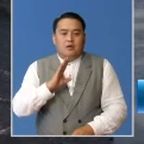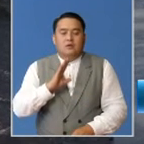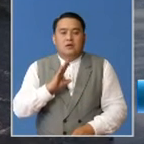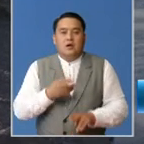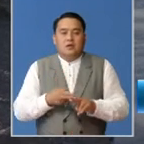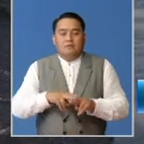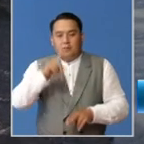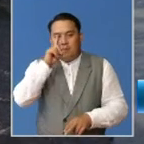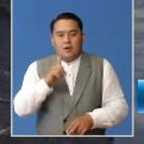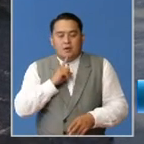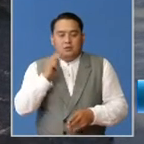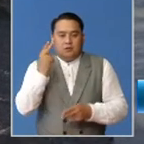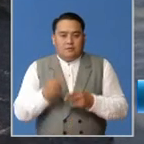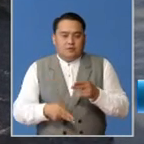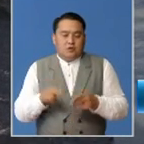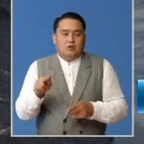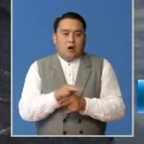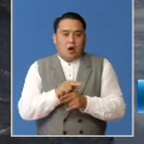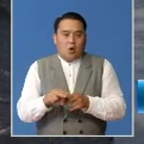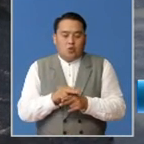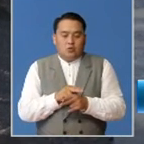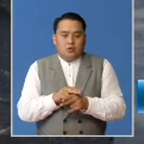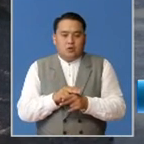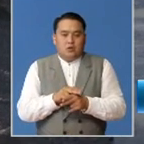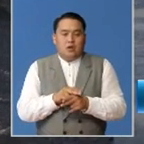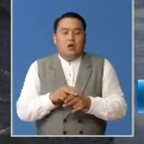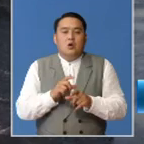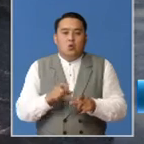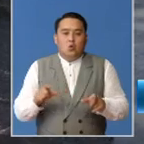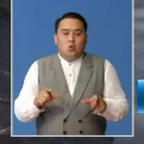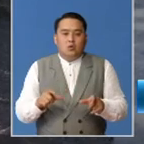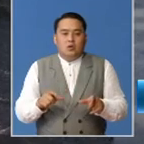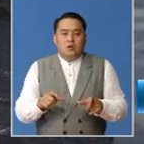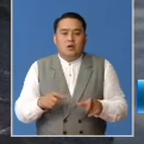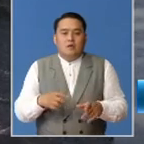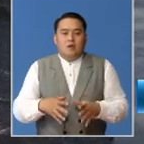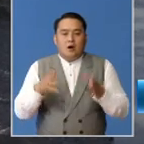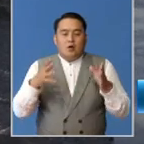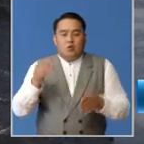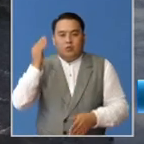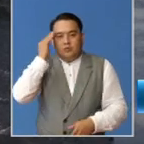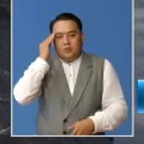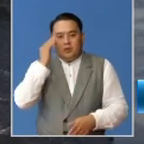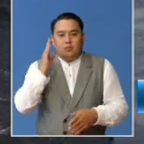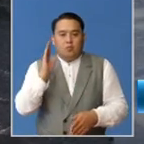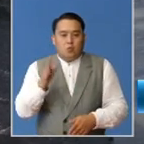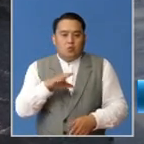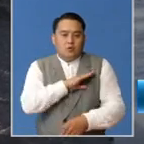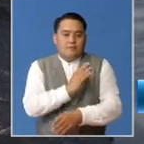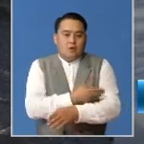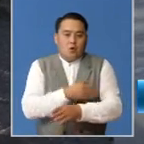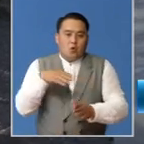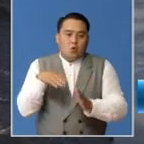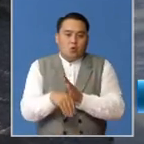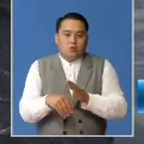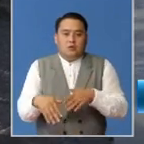этого месяца завершим реконструкцию. Все к этому идет. Для жителей канал Куткемей имеет огромное значение. Мы будем прилагать все усилия